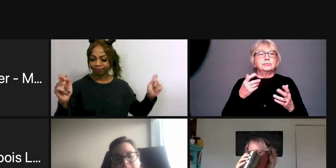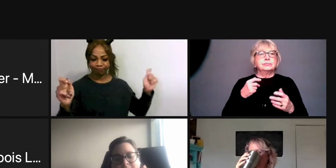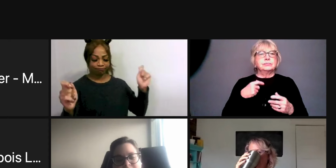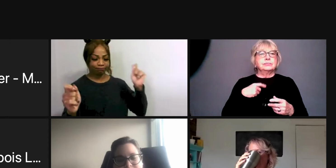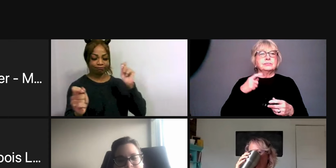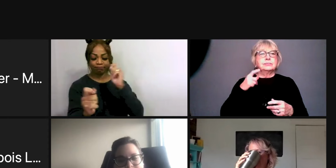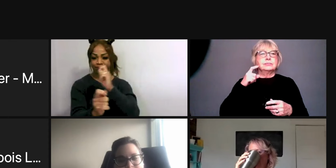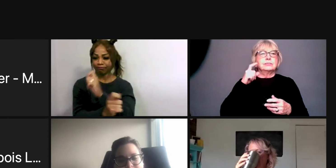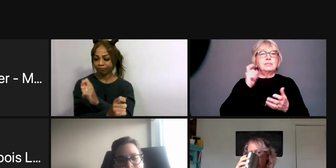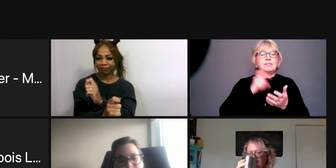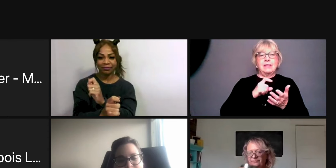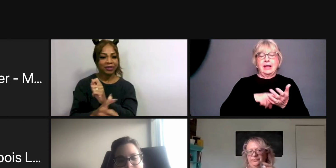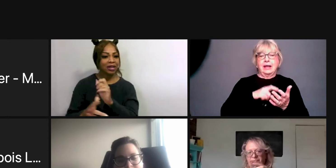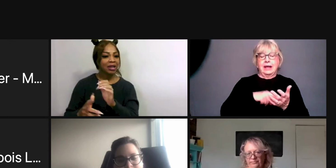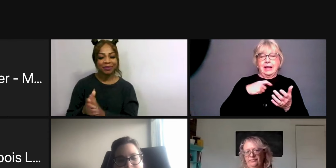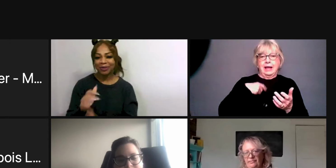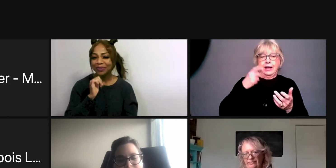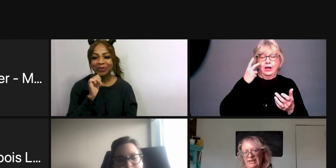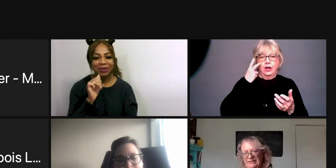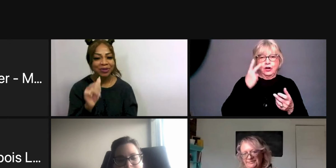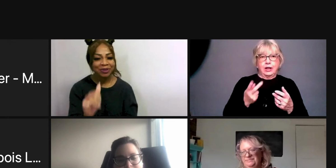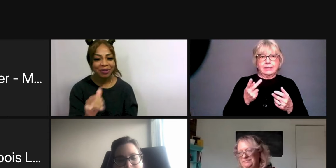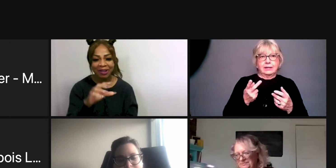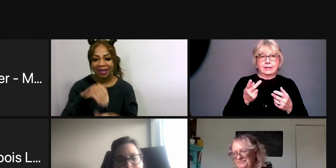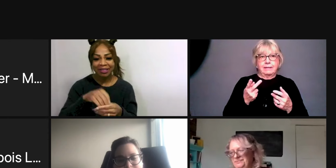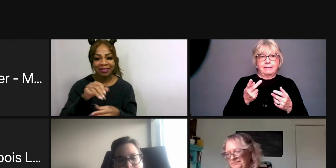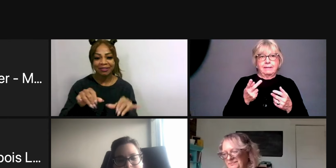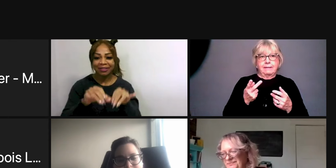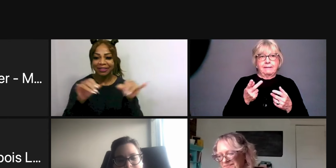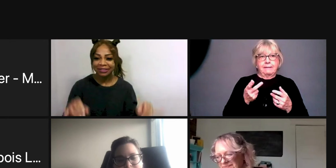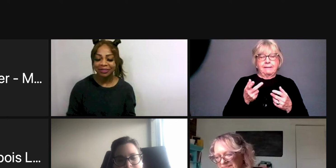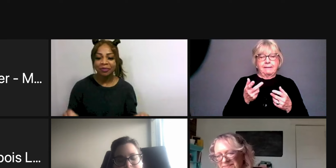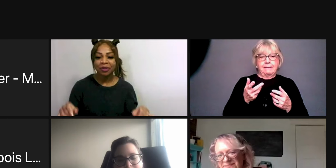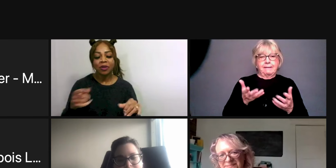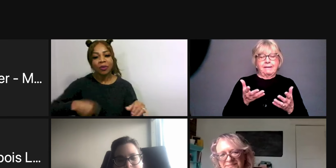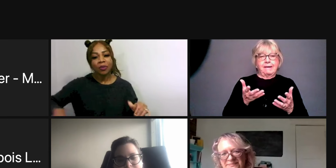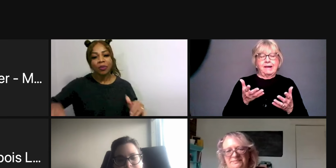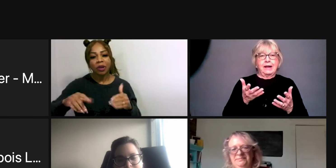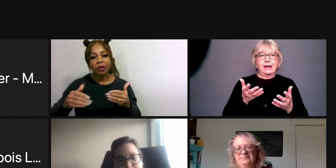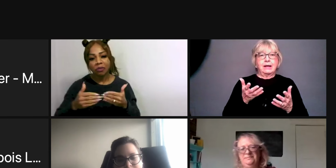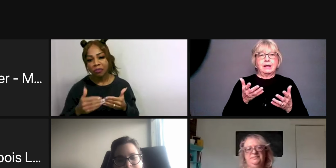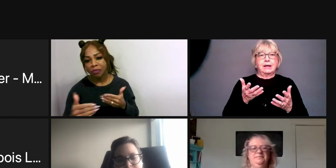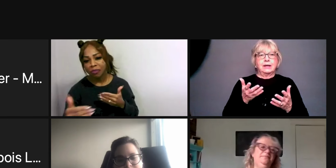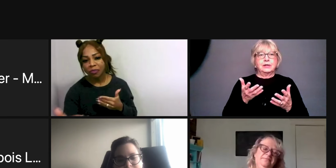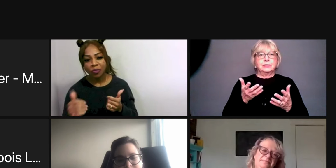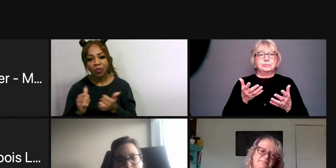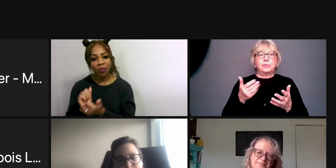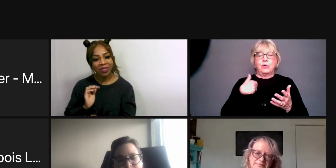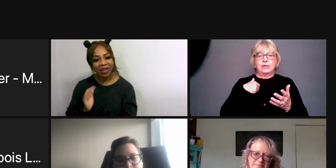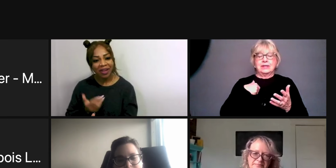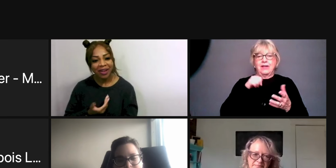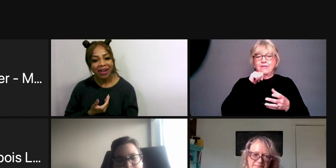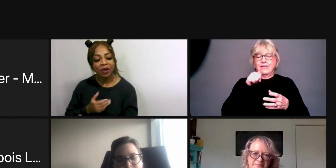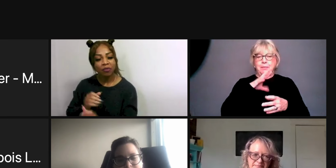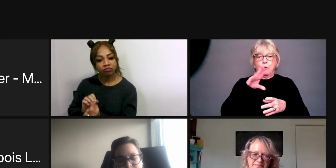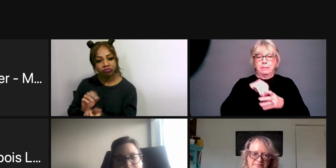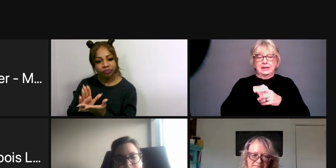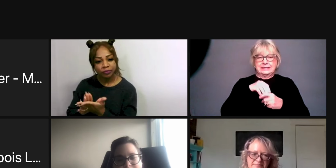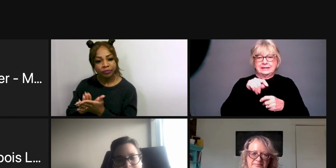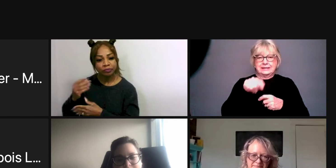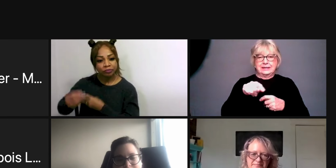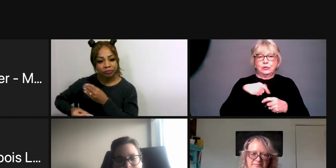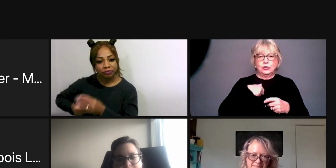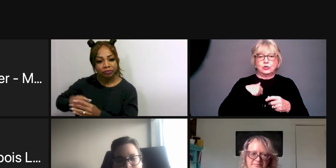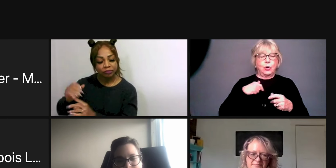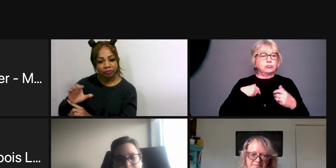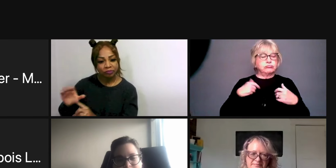recadre cela en soulignant le fait qu'on ne fait pas partie de ce cadre on va de'avant avec nos propres